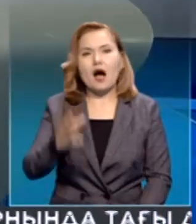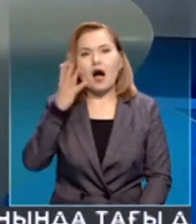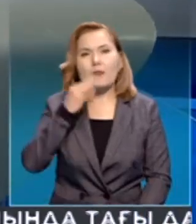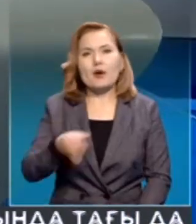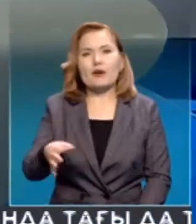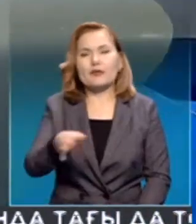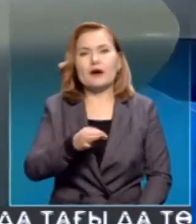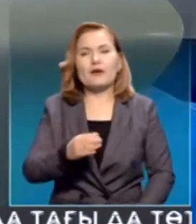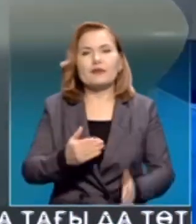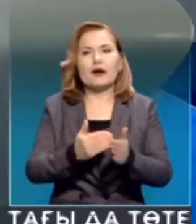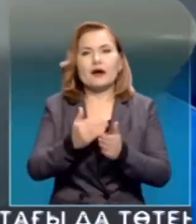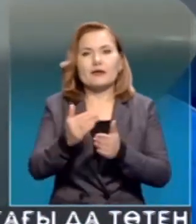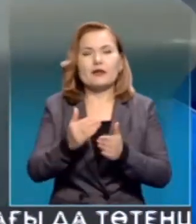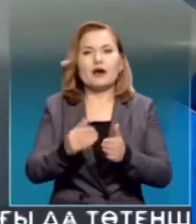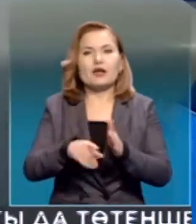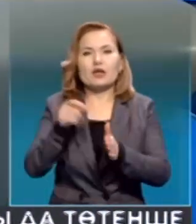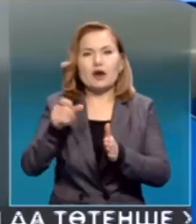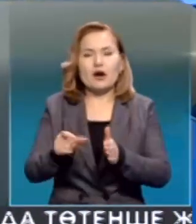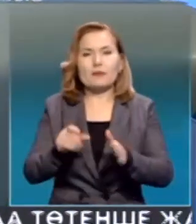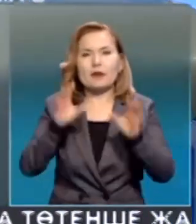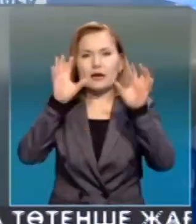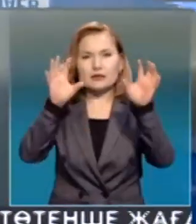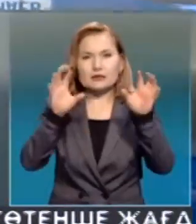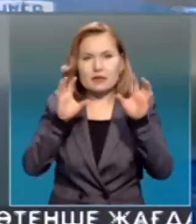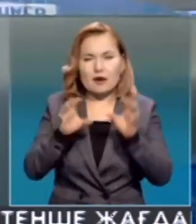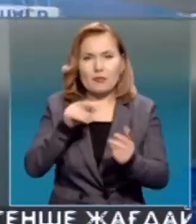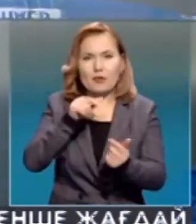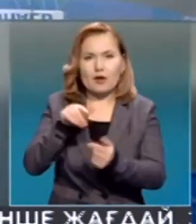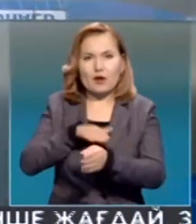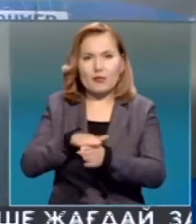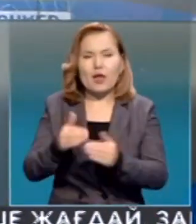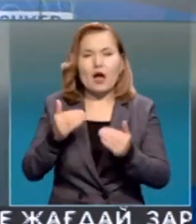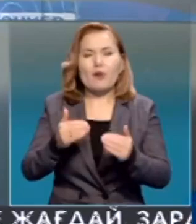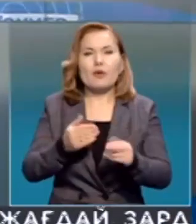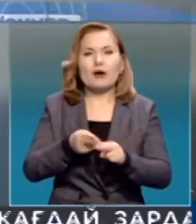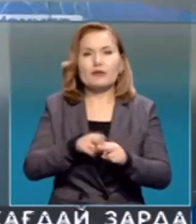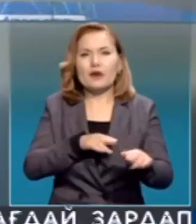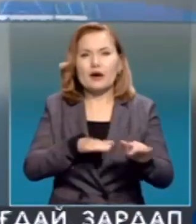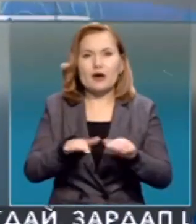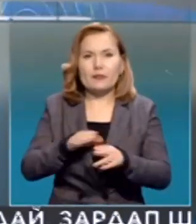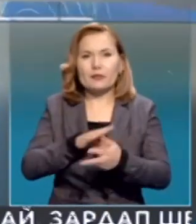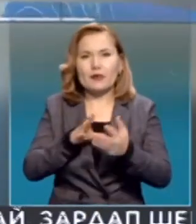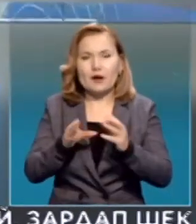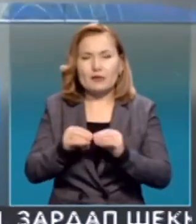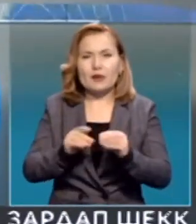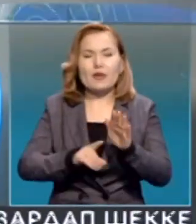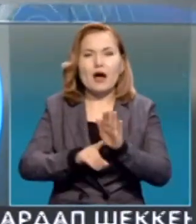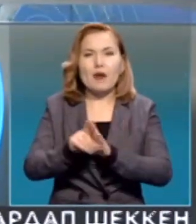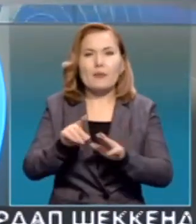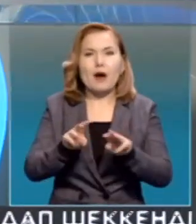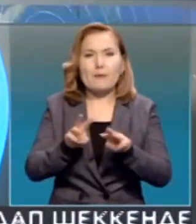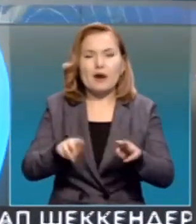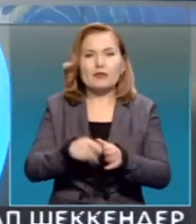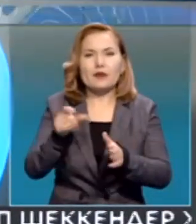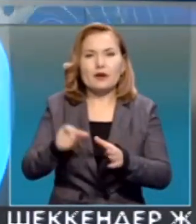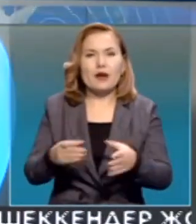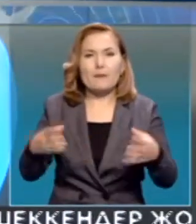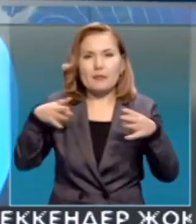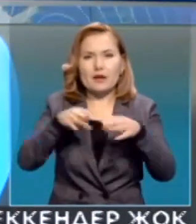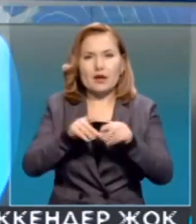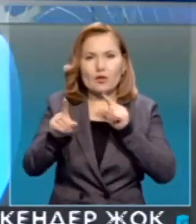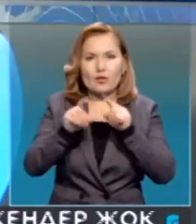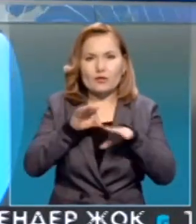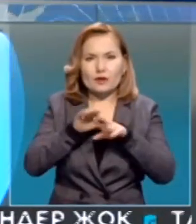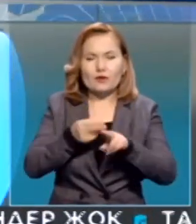Алматы облысында сенат депутаттығына сайлау заң талаптарына сай өтті. Бүгінгі саяси шара аясында алдымен мәслихат депутаттарының бірлескен